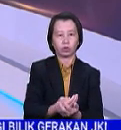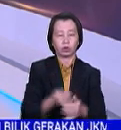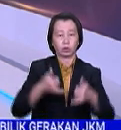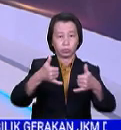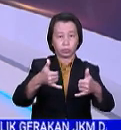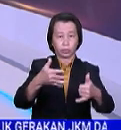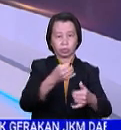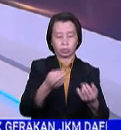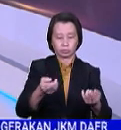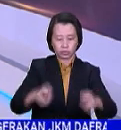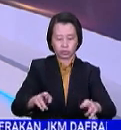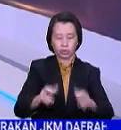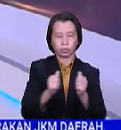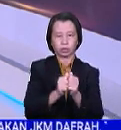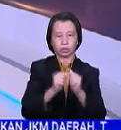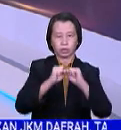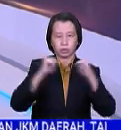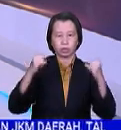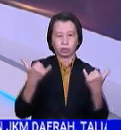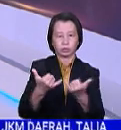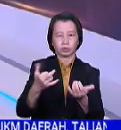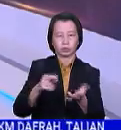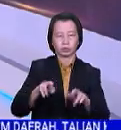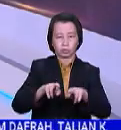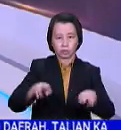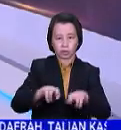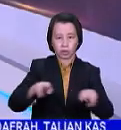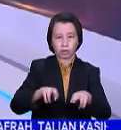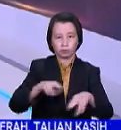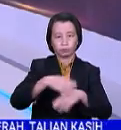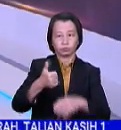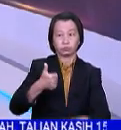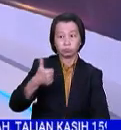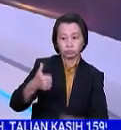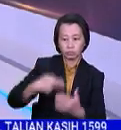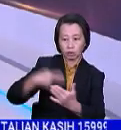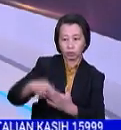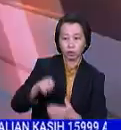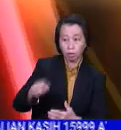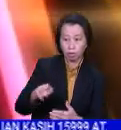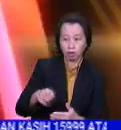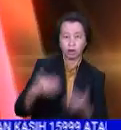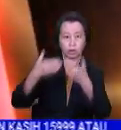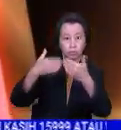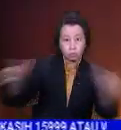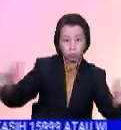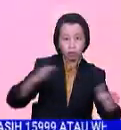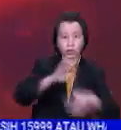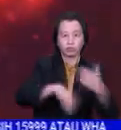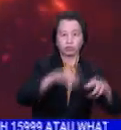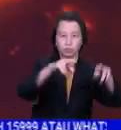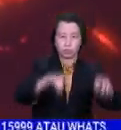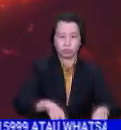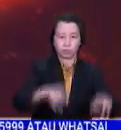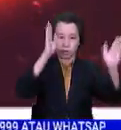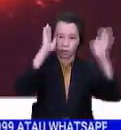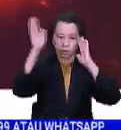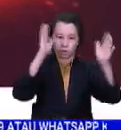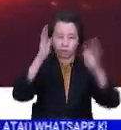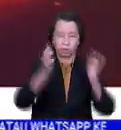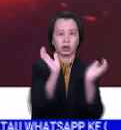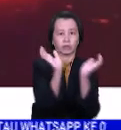Trofi dan kontrak bersama syari'at rekaman tersebut lebih menarik program itu terbuka kepada semua rakyat Malaysia